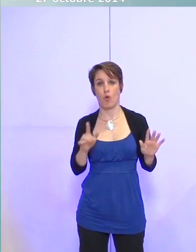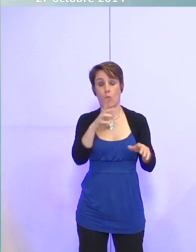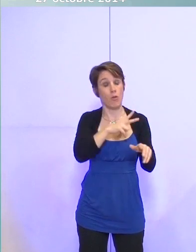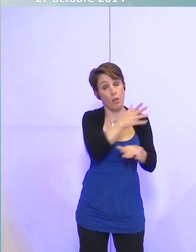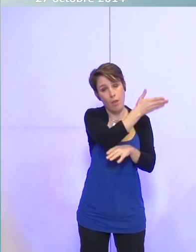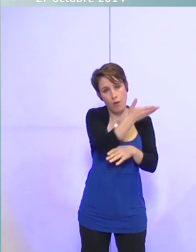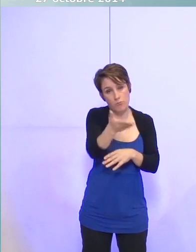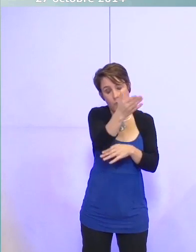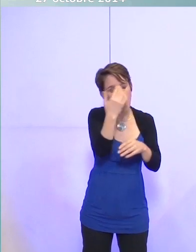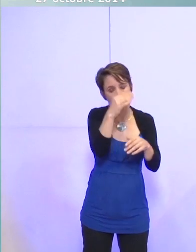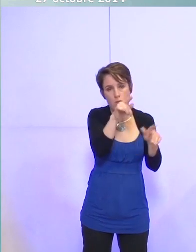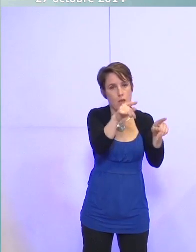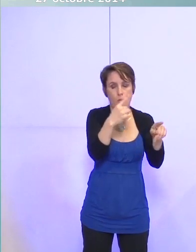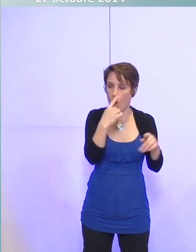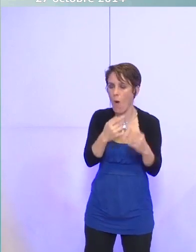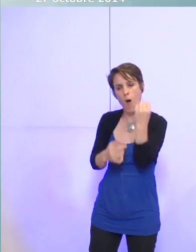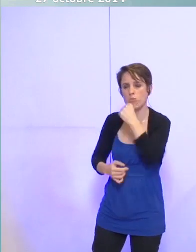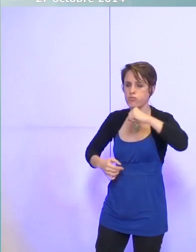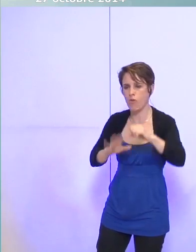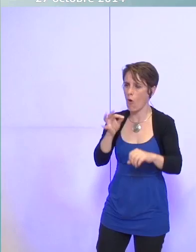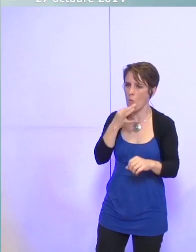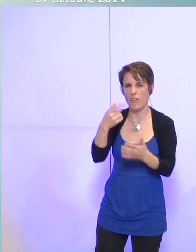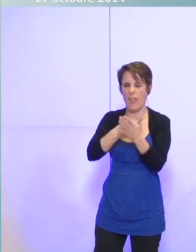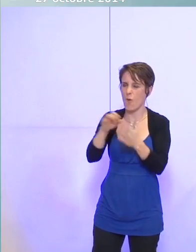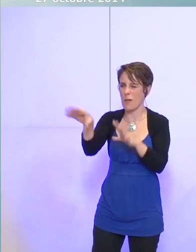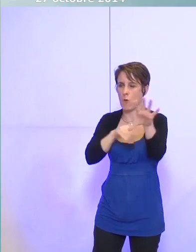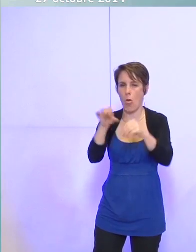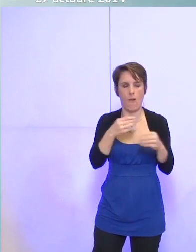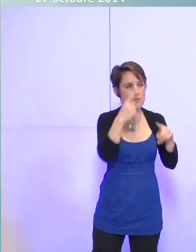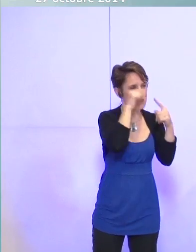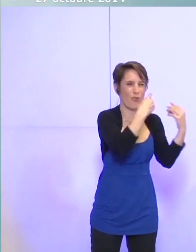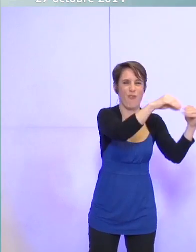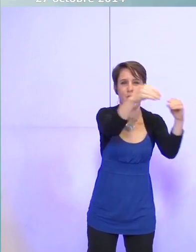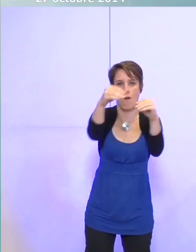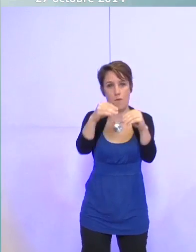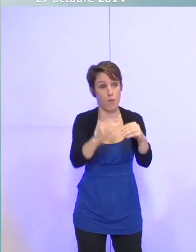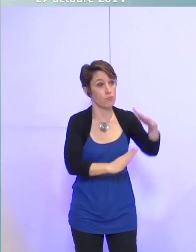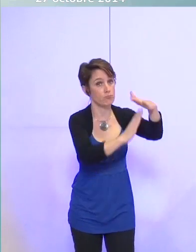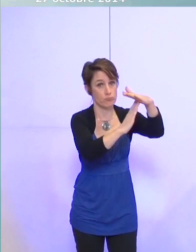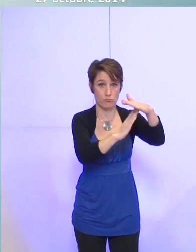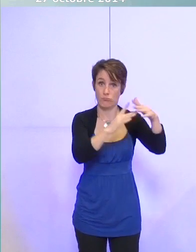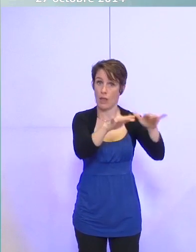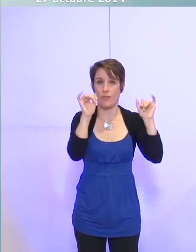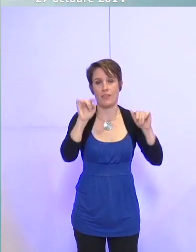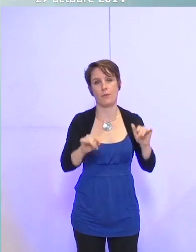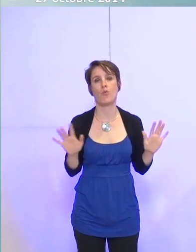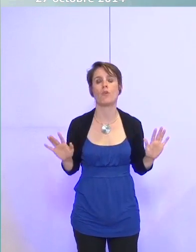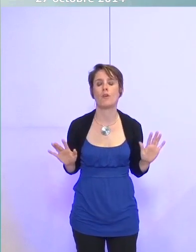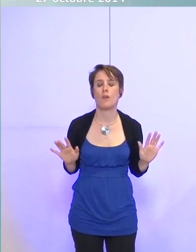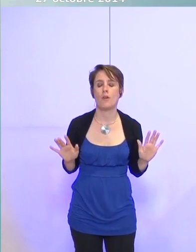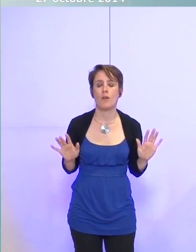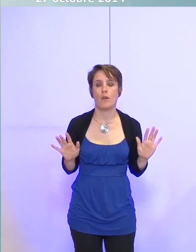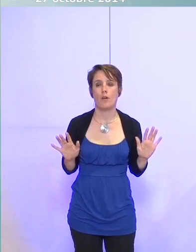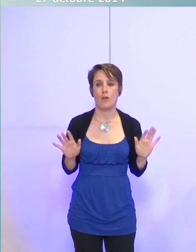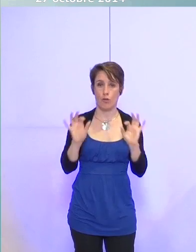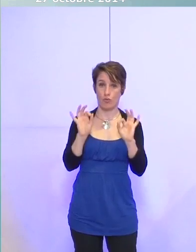pour savoir s'ils peuvent utiliser ces données à des fins commerciales. Il y a une question à laquelle vous semblez, même plus